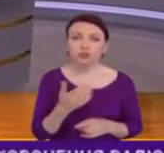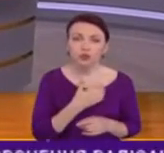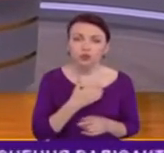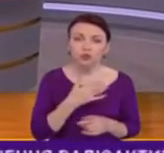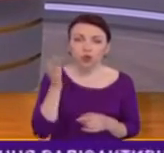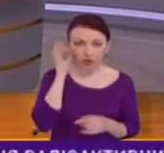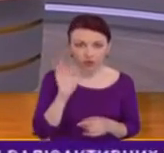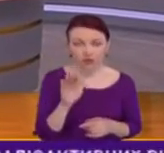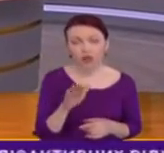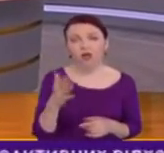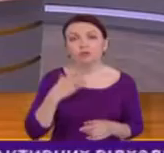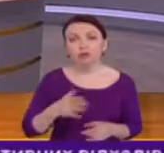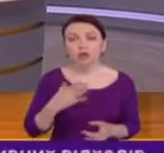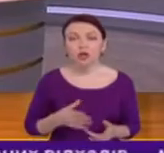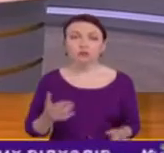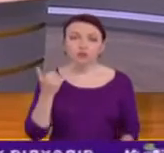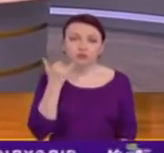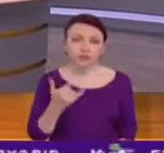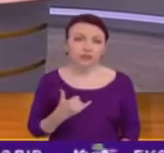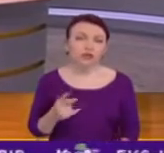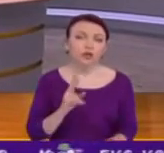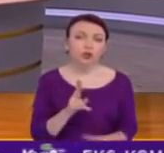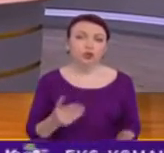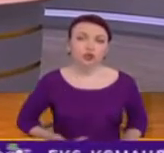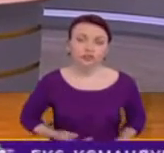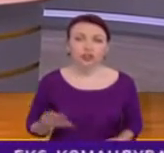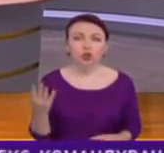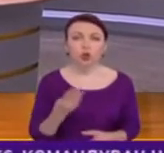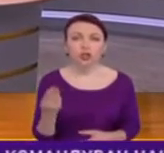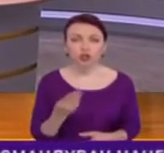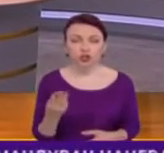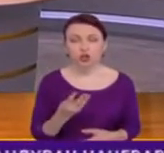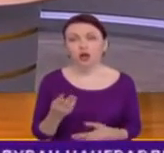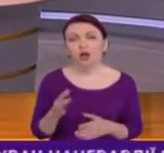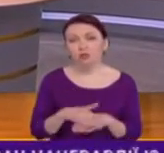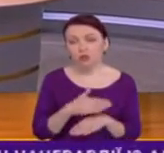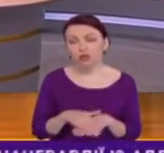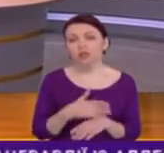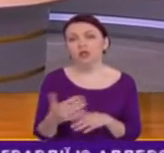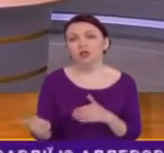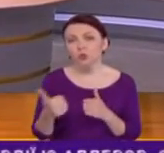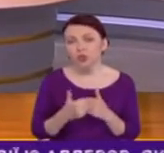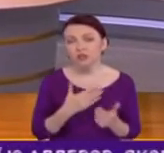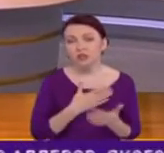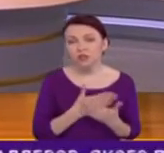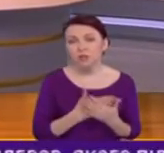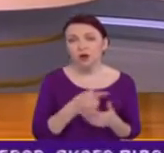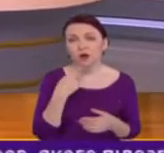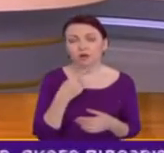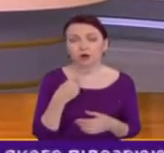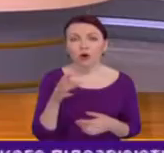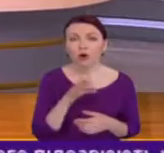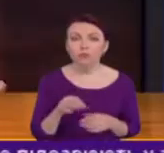чекаємо дзвінків від жителів масиву Троєщина. Будь ласка, троєщинці, долучайтеся активно. Також ми говоримо про проблеми,